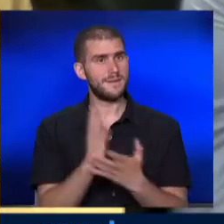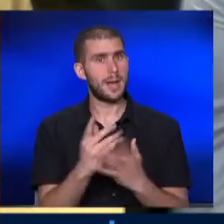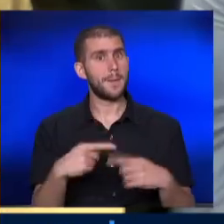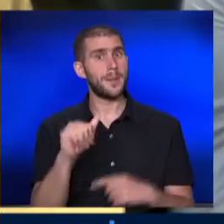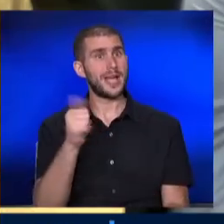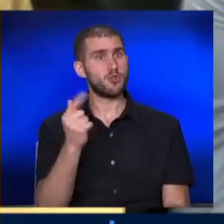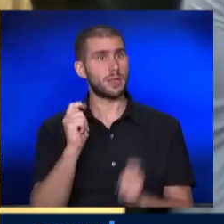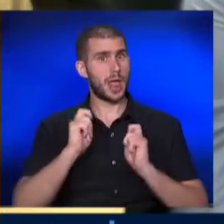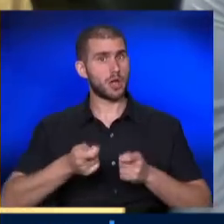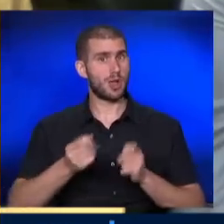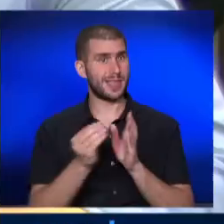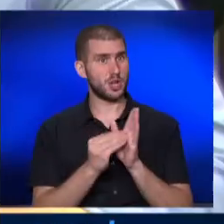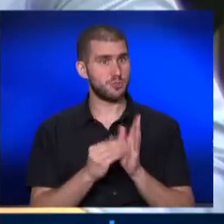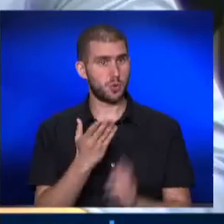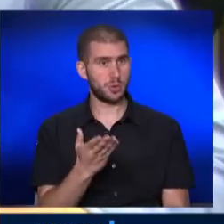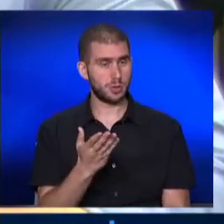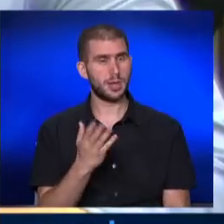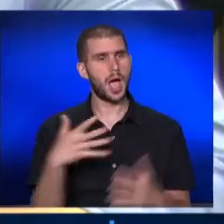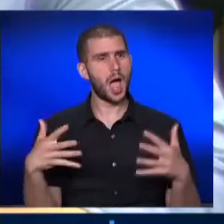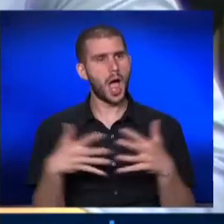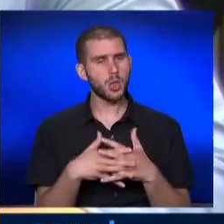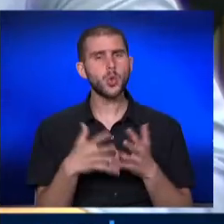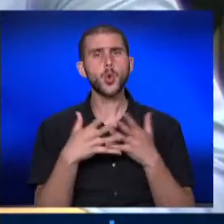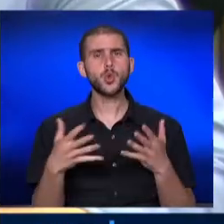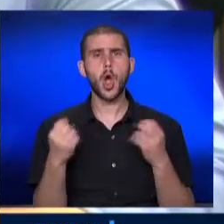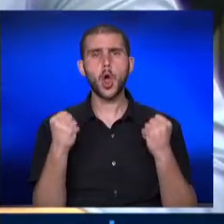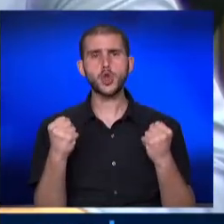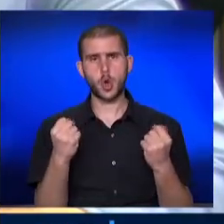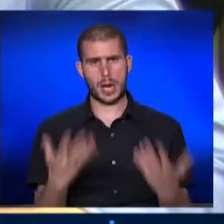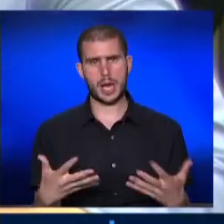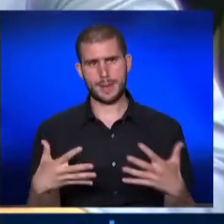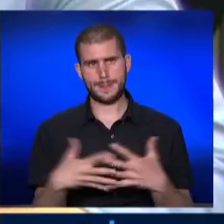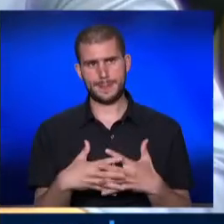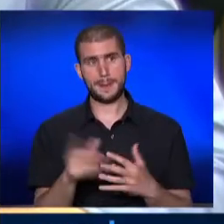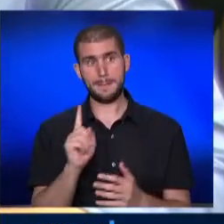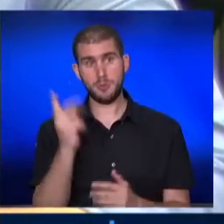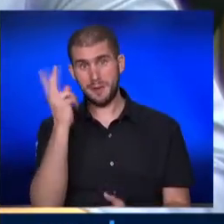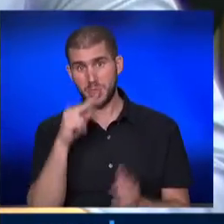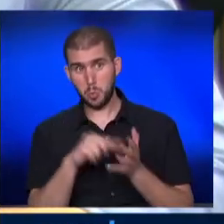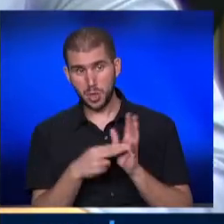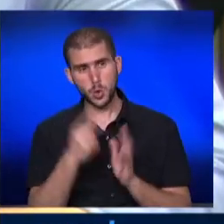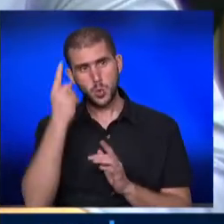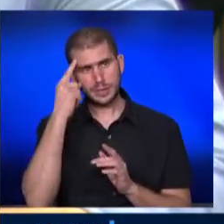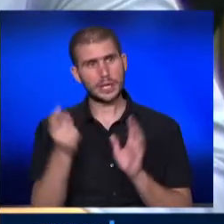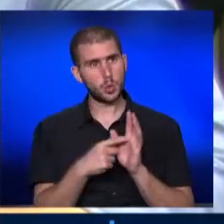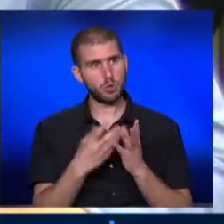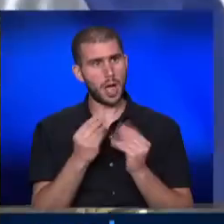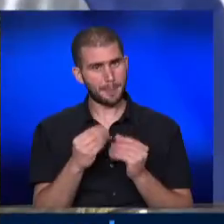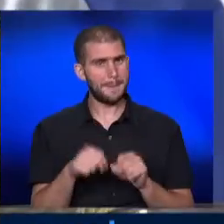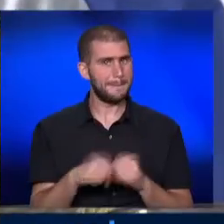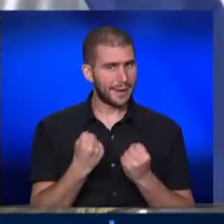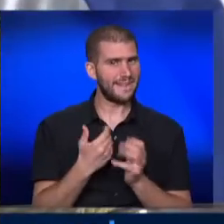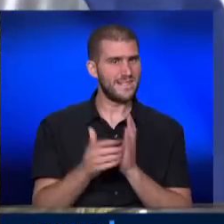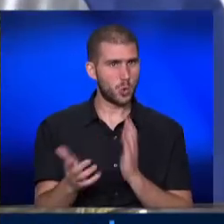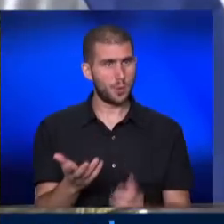הראשון להגשת הרשימות. יצרנו אחדות גדולה של כוחות. כל מי שקצת מבין בפוליטיקה יודע שזה דורש לא מעט מחירים